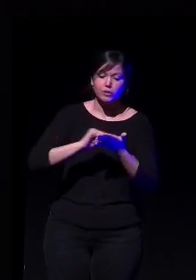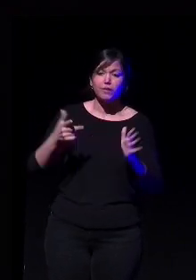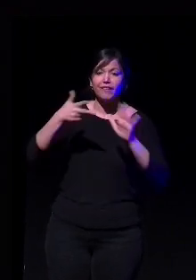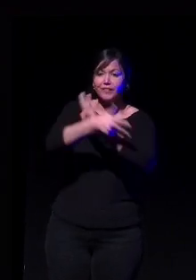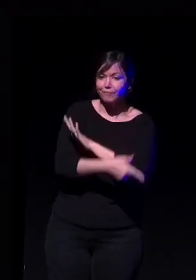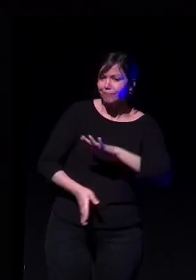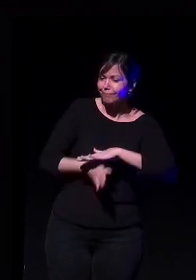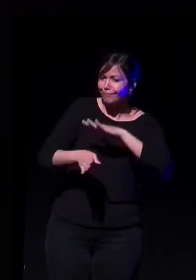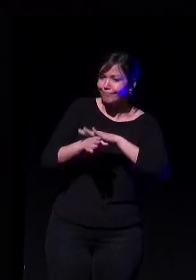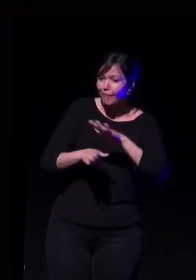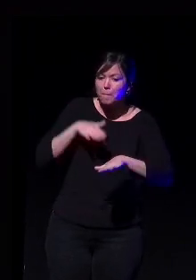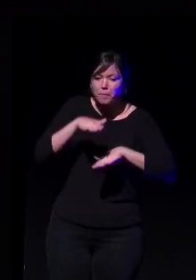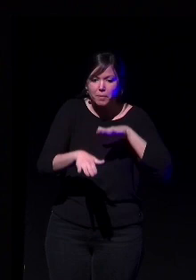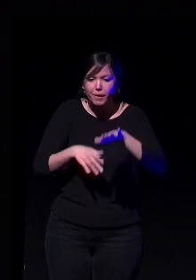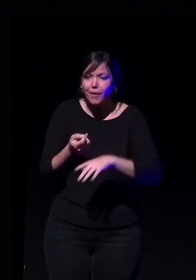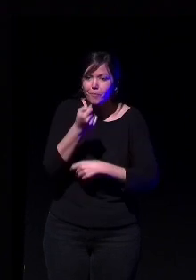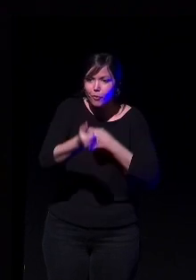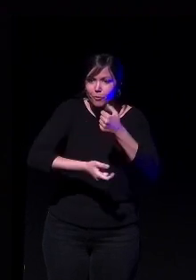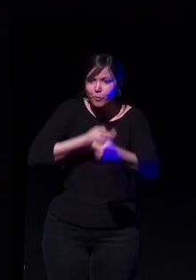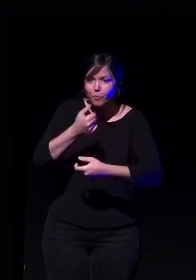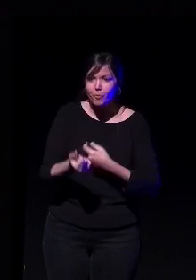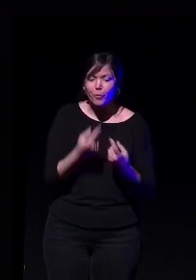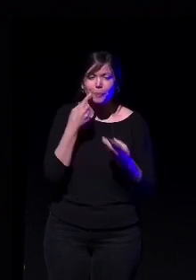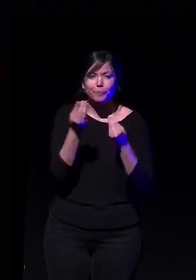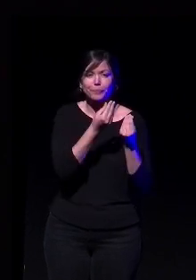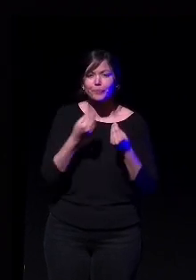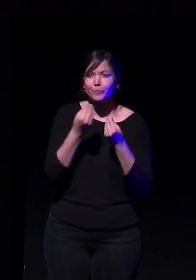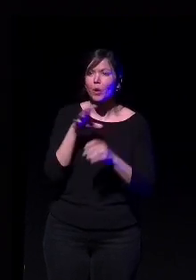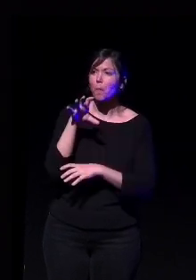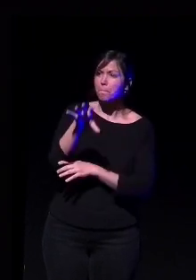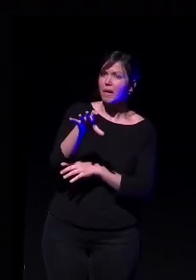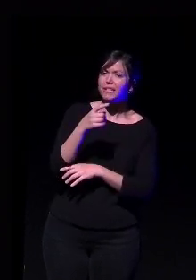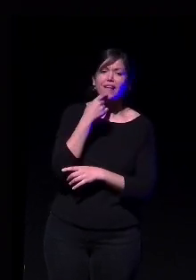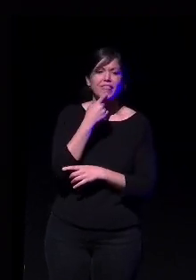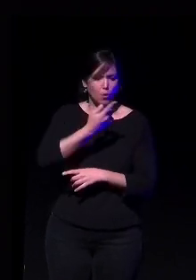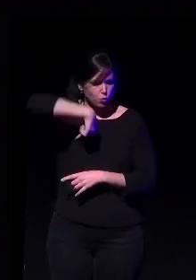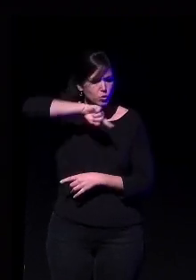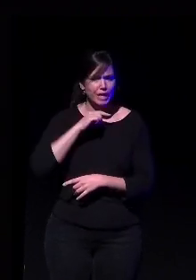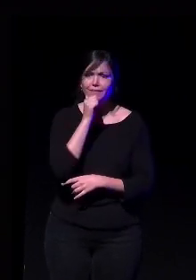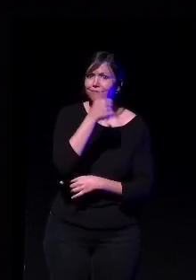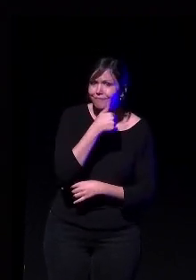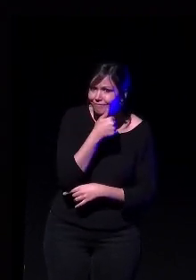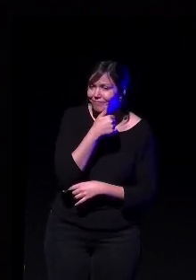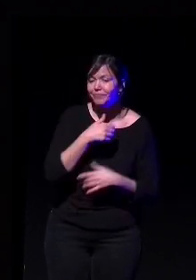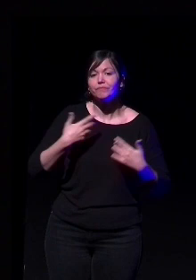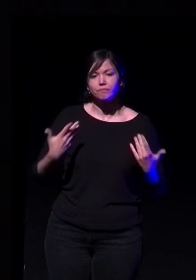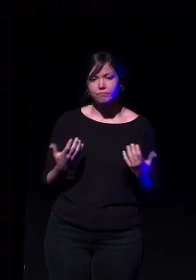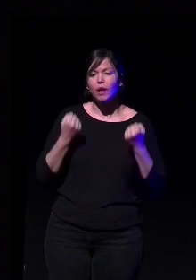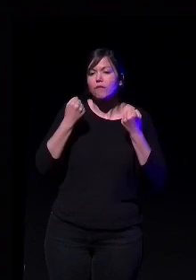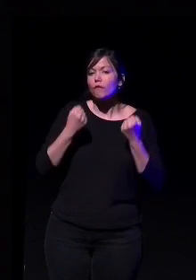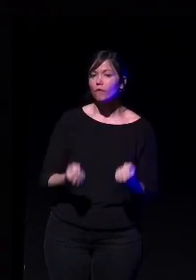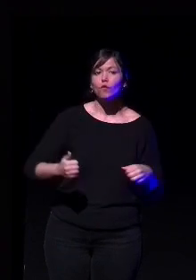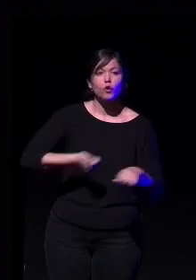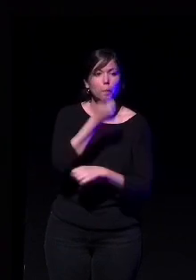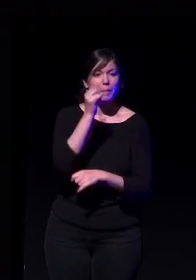pas a pas, poc a poc, assaborint i gaudint d'un país que parla de nosaltres i de qui som, enfortint